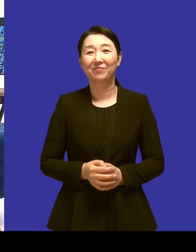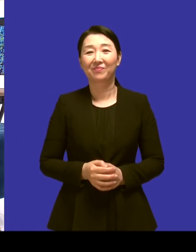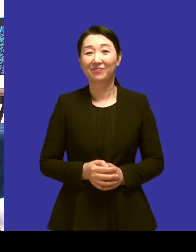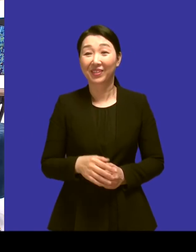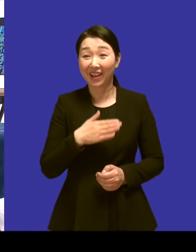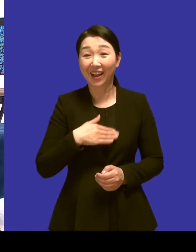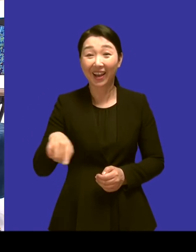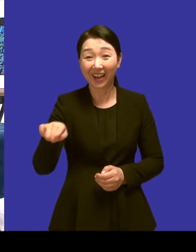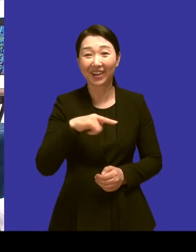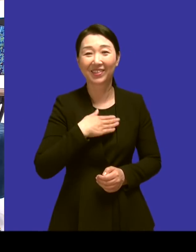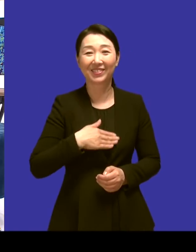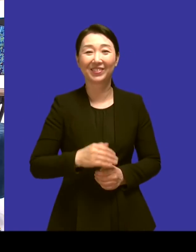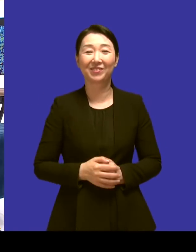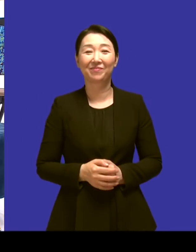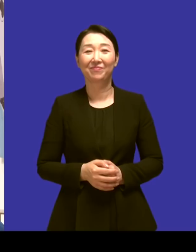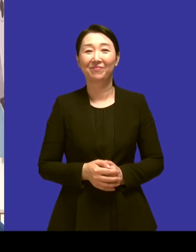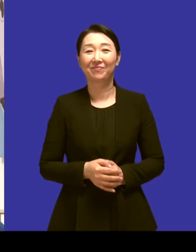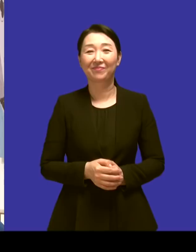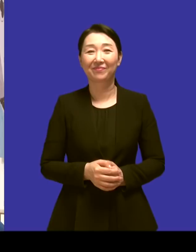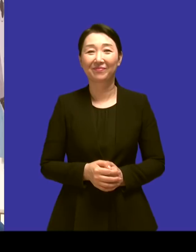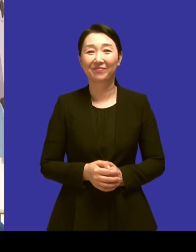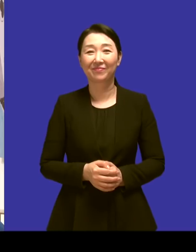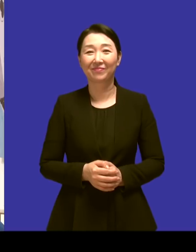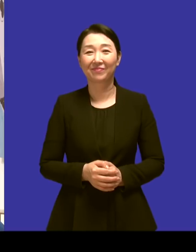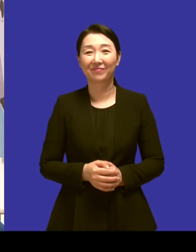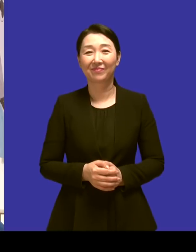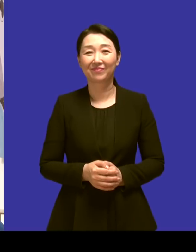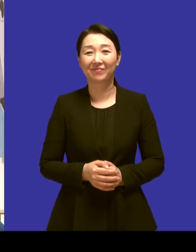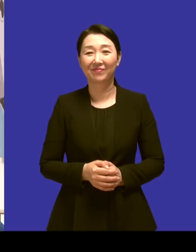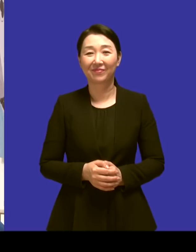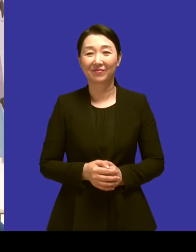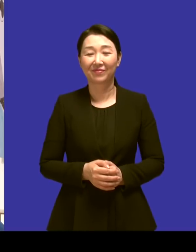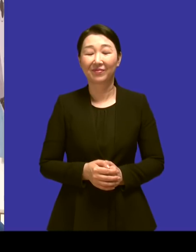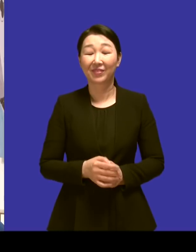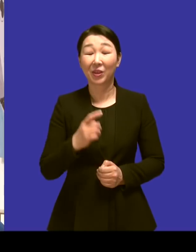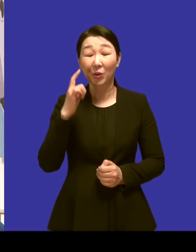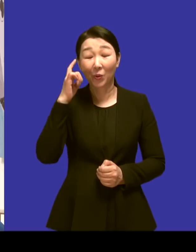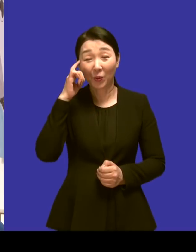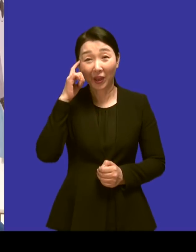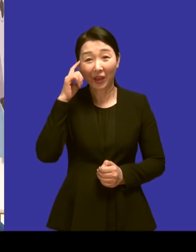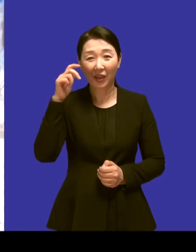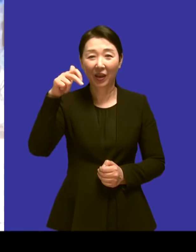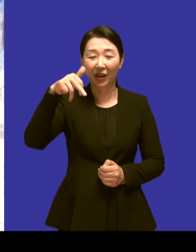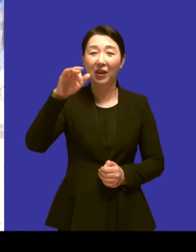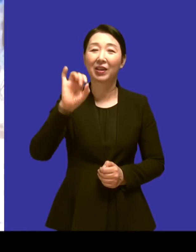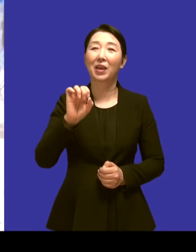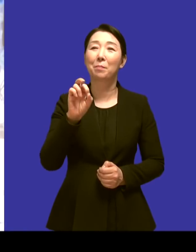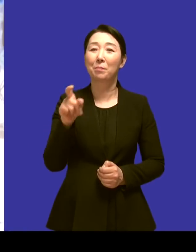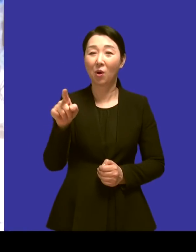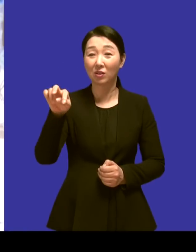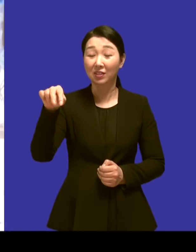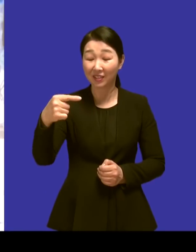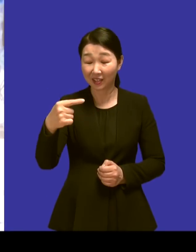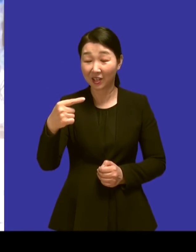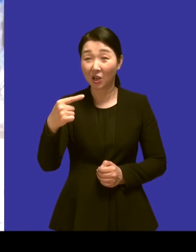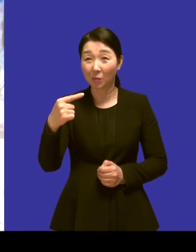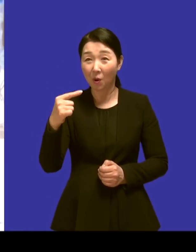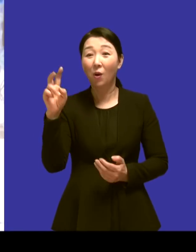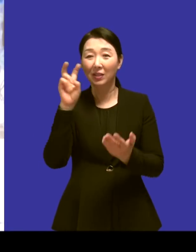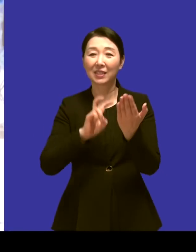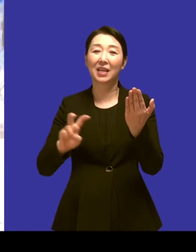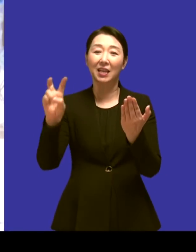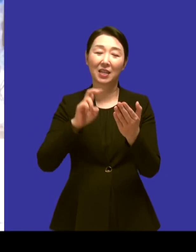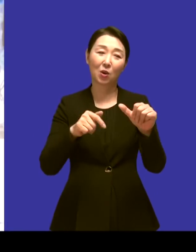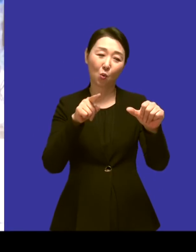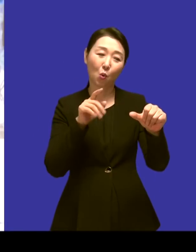다 아실 거라 생각합니다. 네. PMP 작은 게 있는데 거기에 제가 그 캠퍼스 워십 5집 영상을 어떻게 넣어갔었어요. 예. 그게 자기 전마다